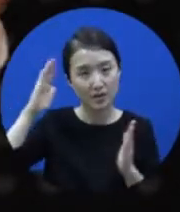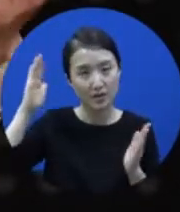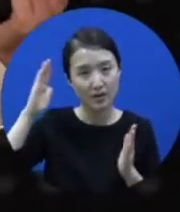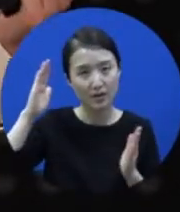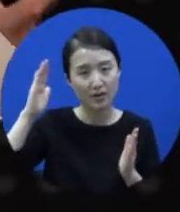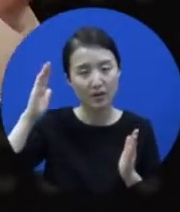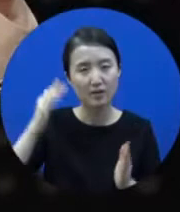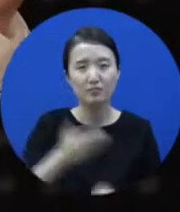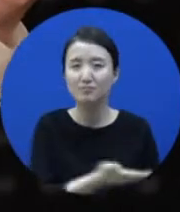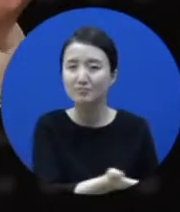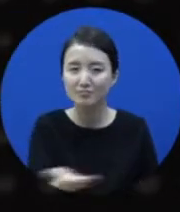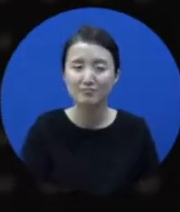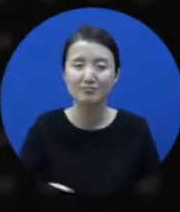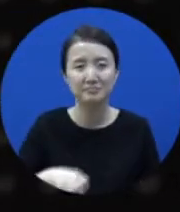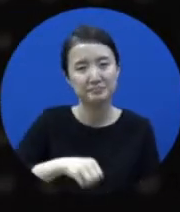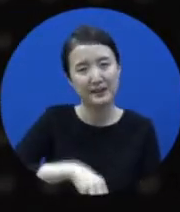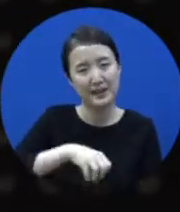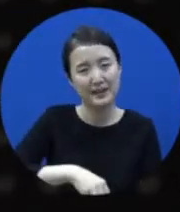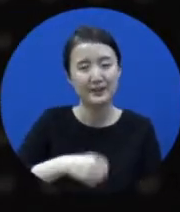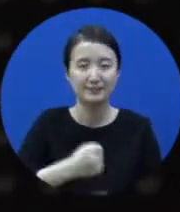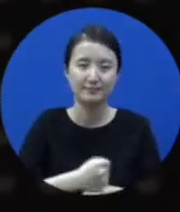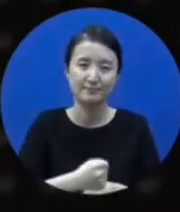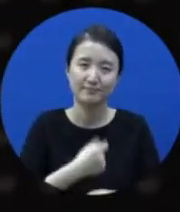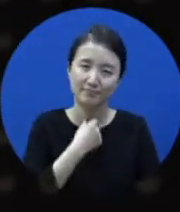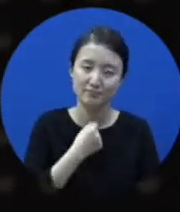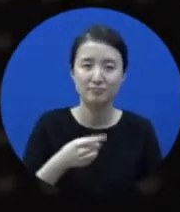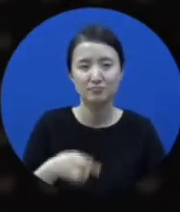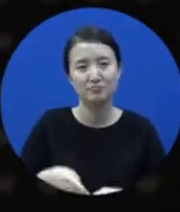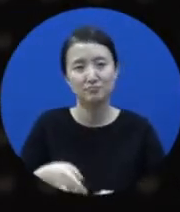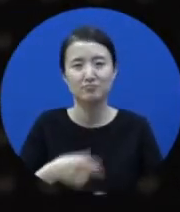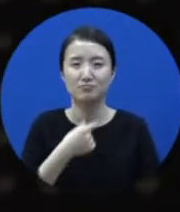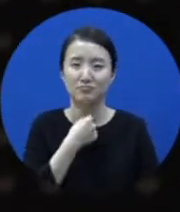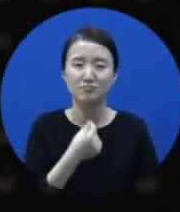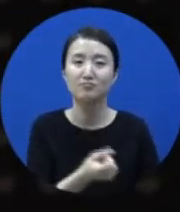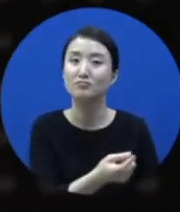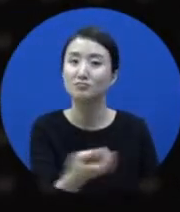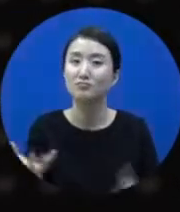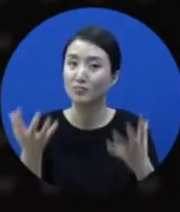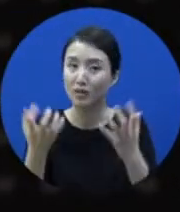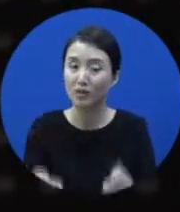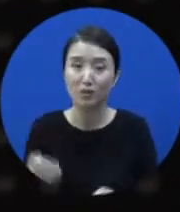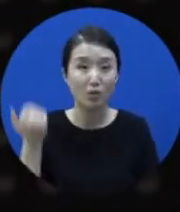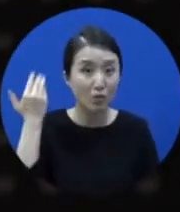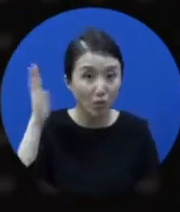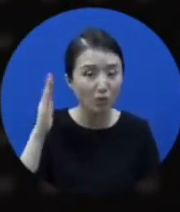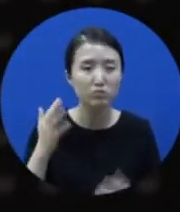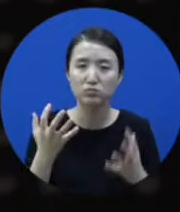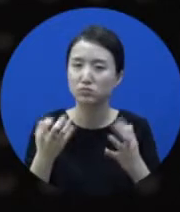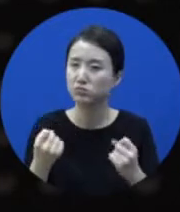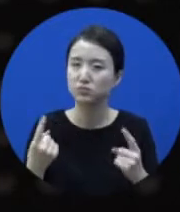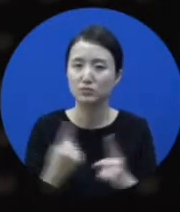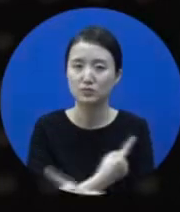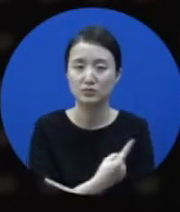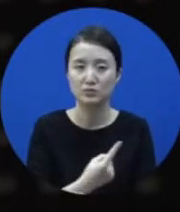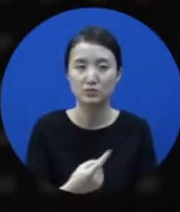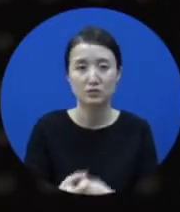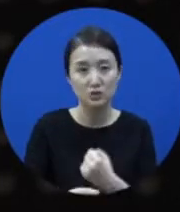파티셰나 아니면은 셰프를 원했었는데요. 요즘은요 또 달라졌어요. 초등학교 1, 2학년